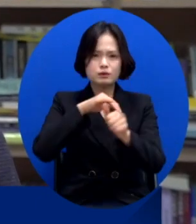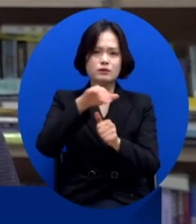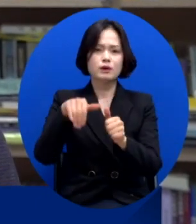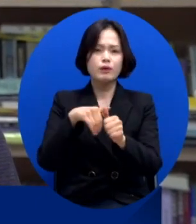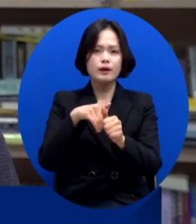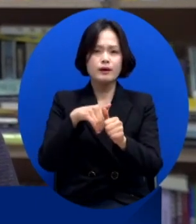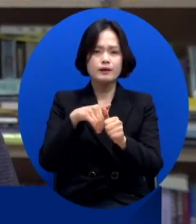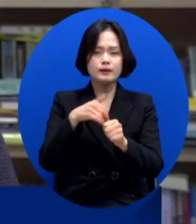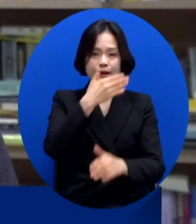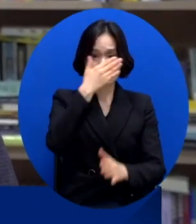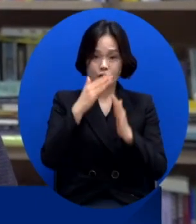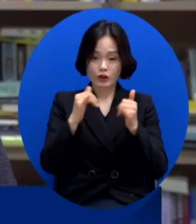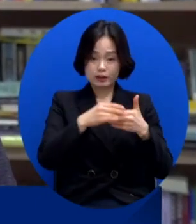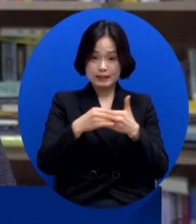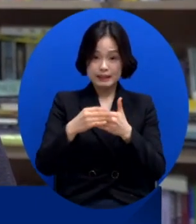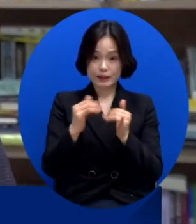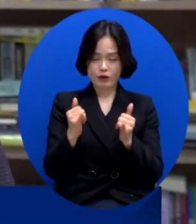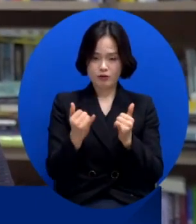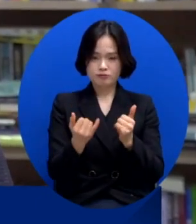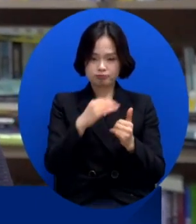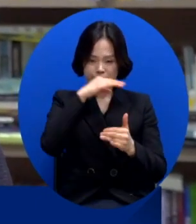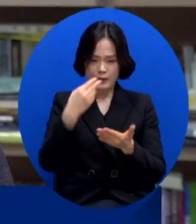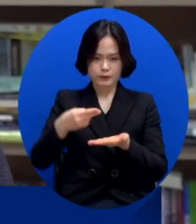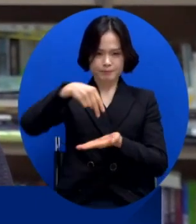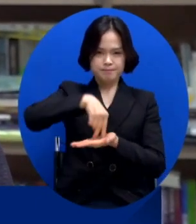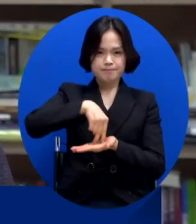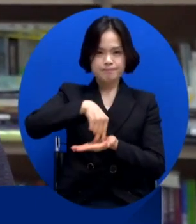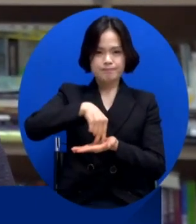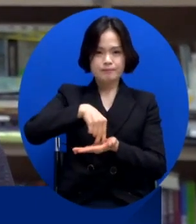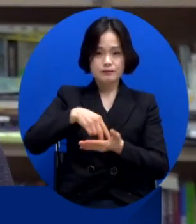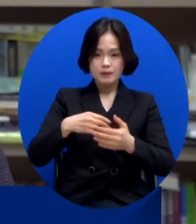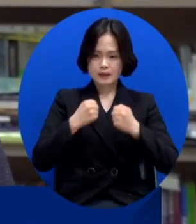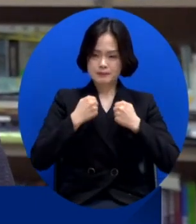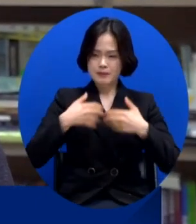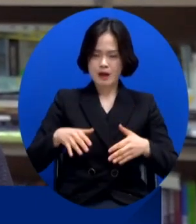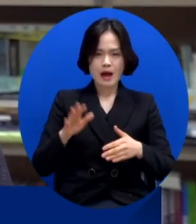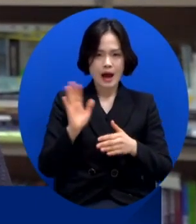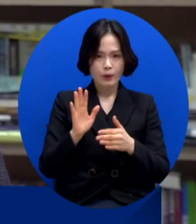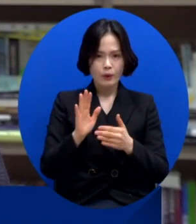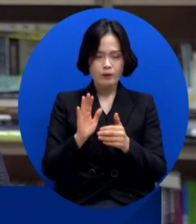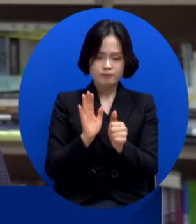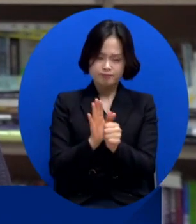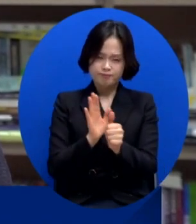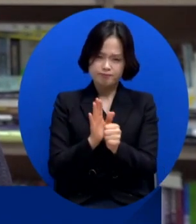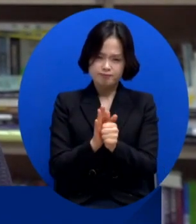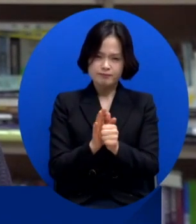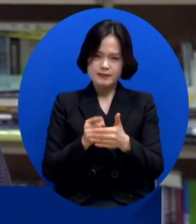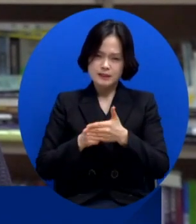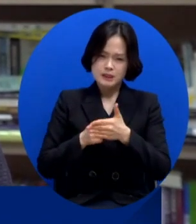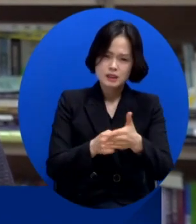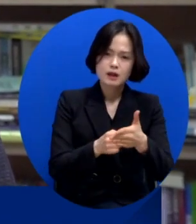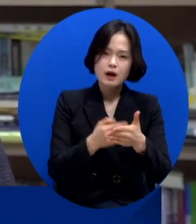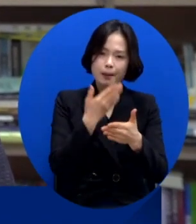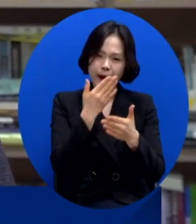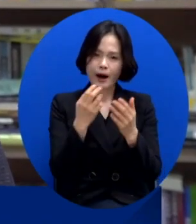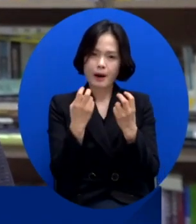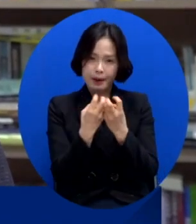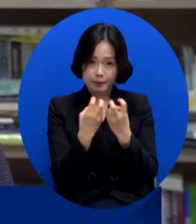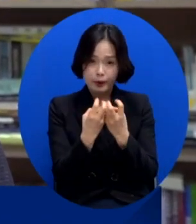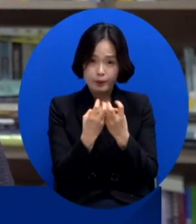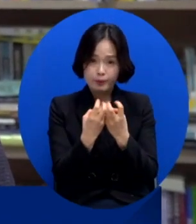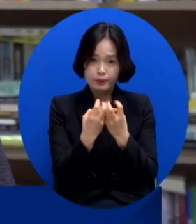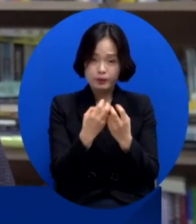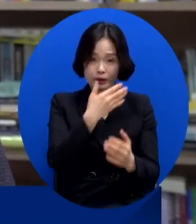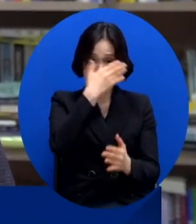세우고 또 청년 사역을 다시 아 지치지 않고 계속해서 해 나가게 할 수 있을지 아 정영선 리더들에게